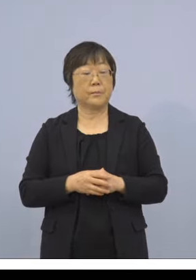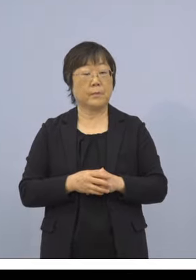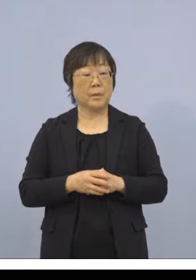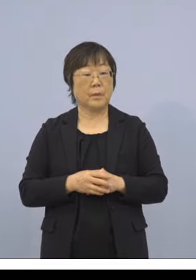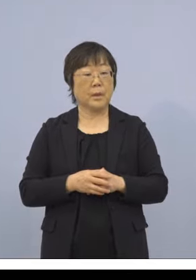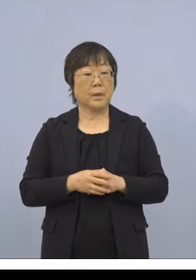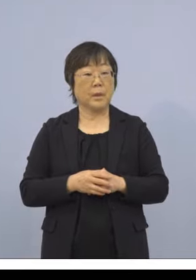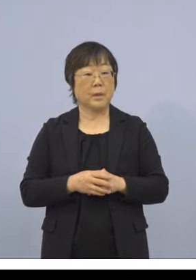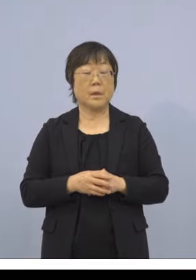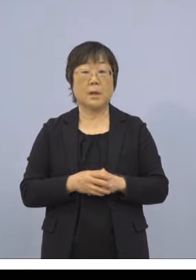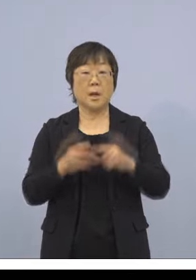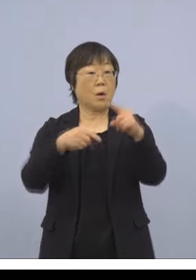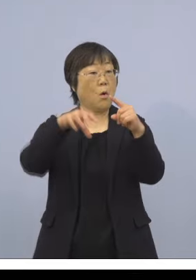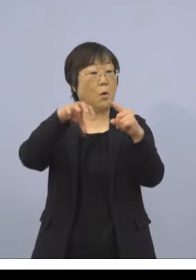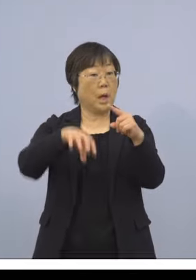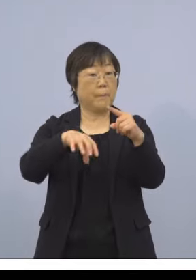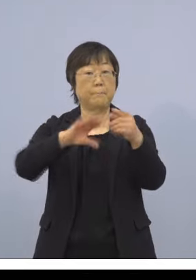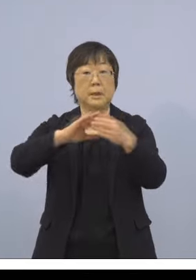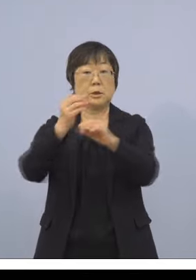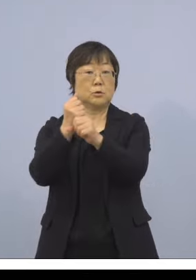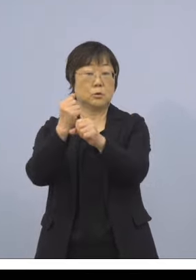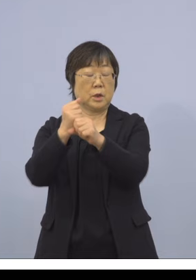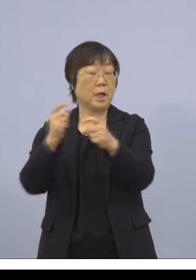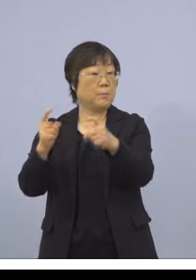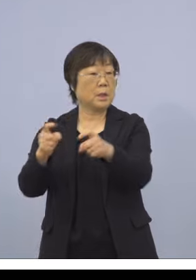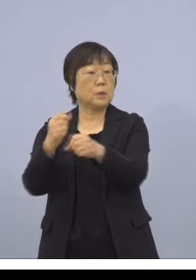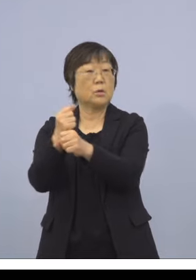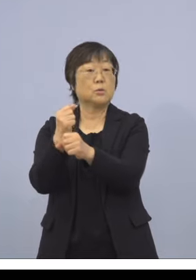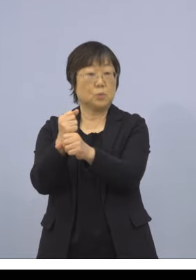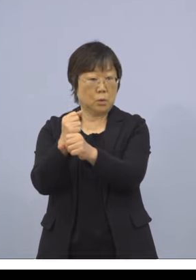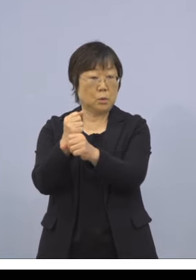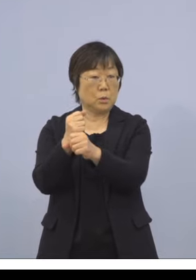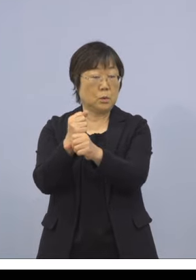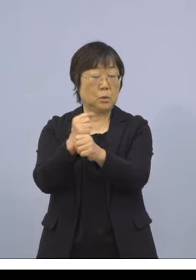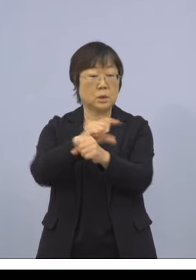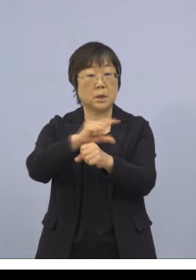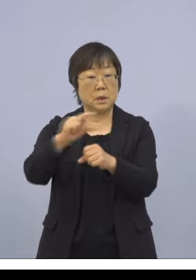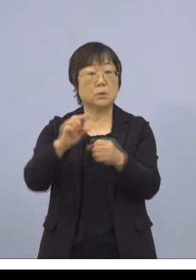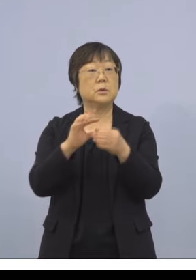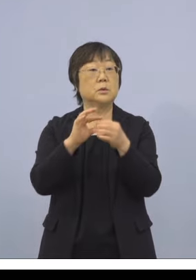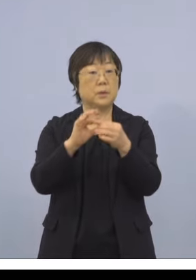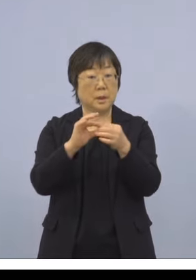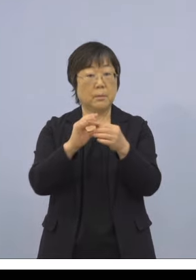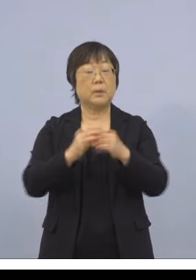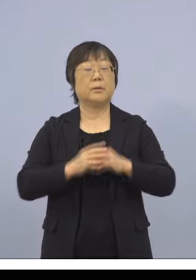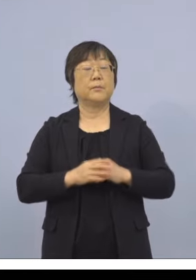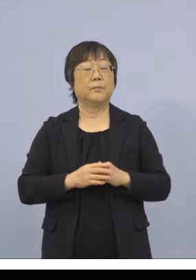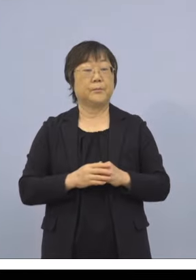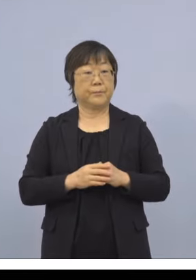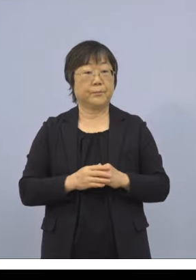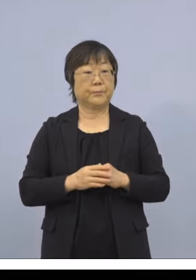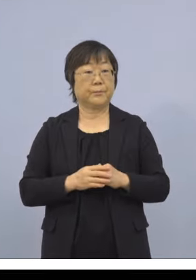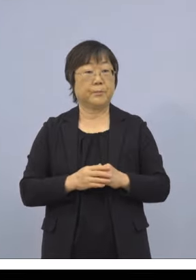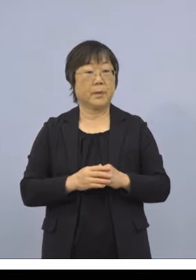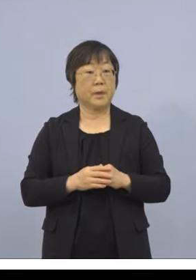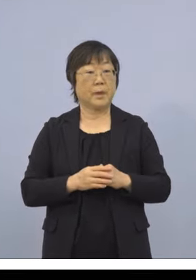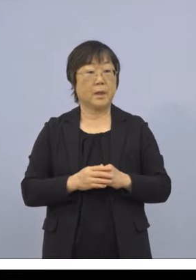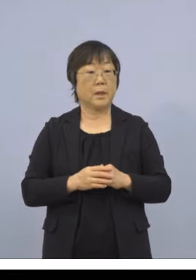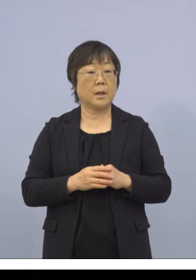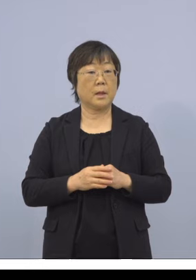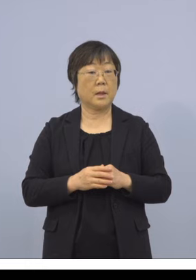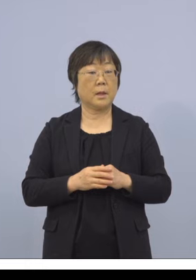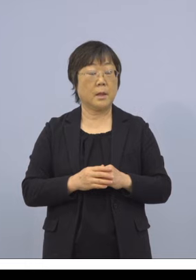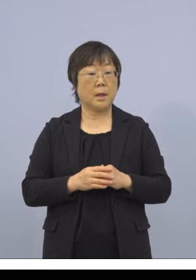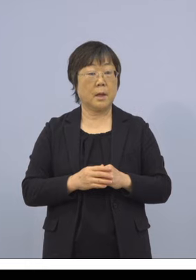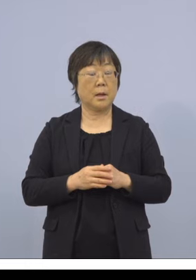いわゆる公園、町づくり、港づくり、まあ、こういった点でもですね、これはまあオロナミン C 球